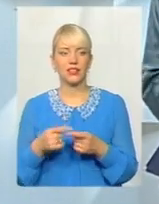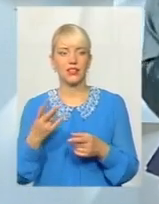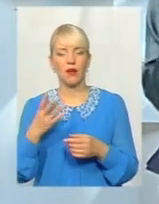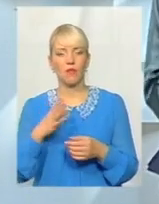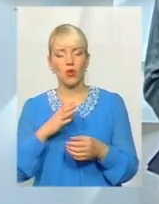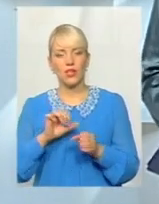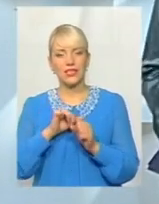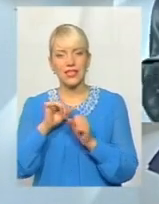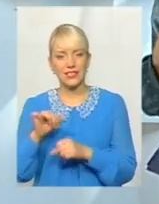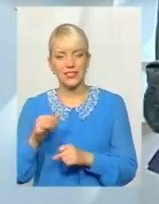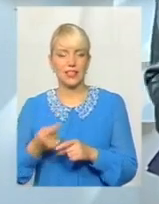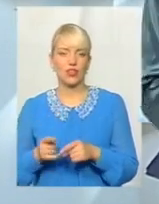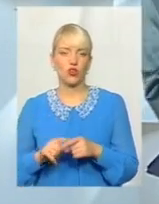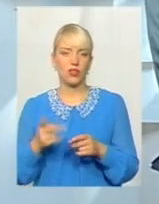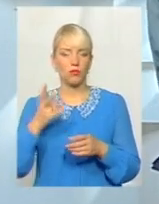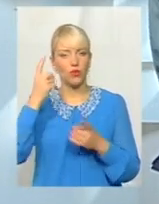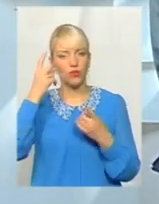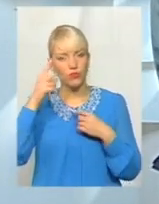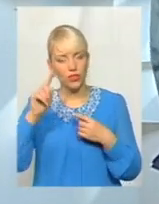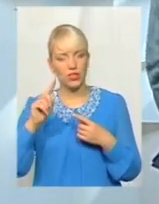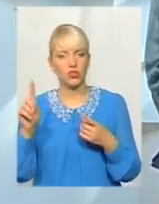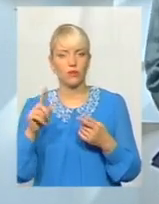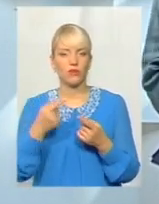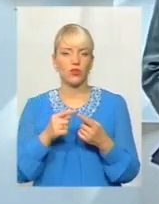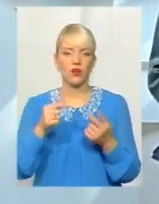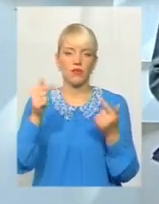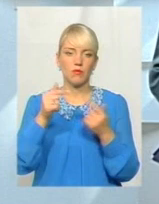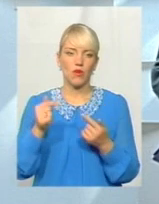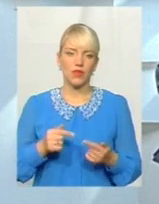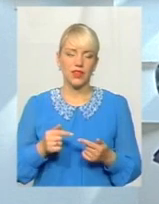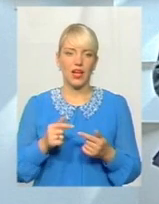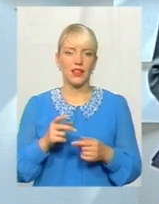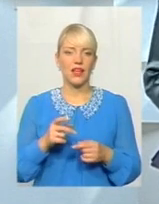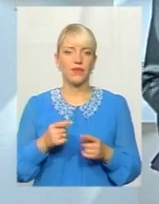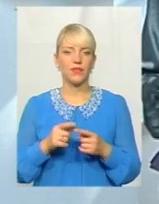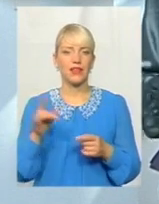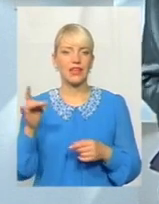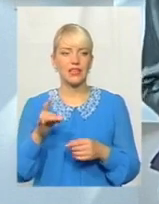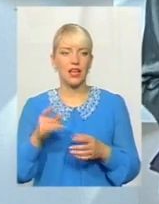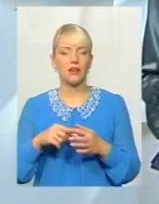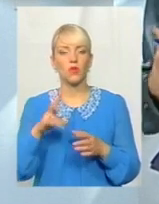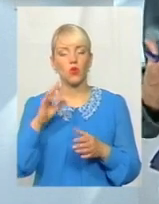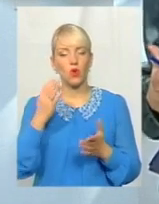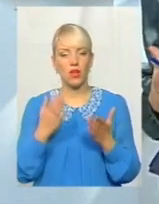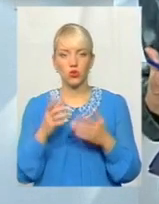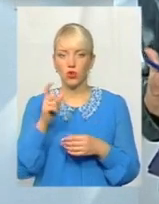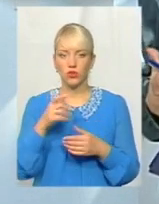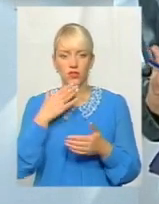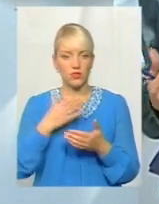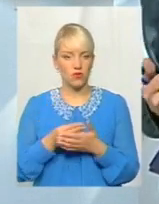там ідею, щоб та ідея відповідала критеріям. Але якщо людина начебто нічого не вкладає